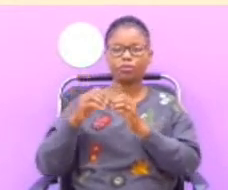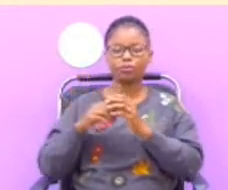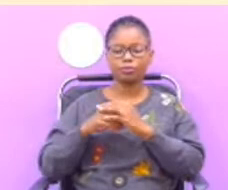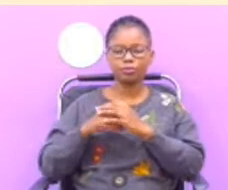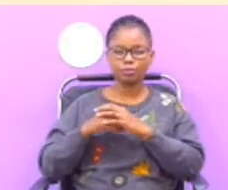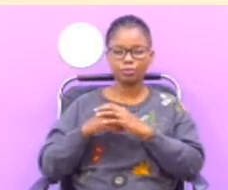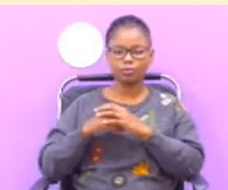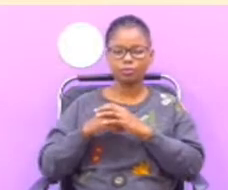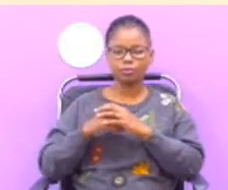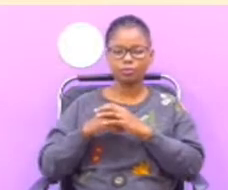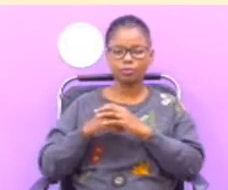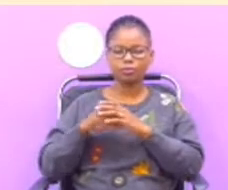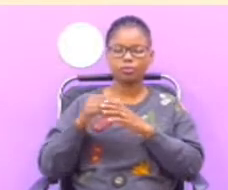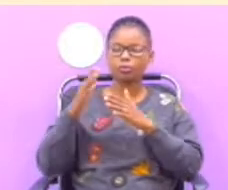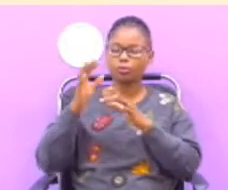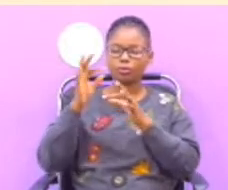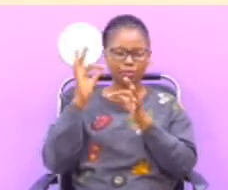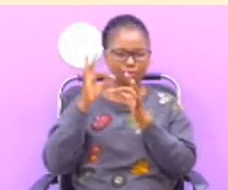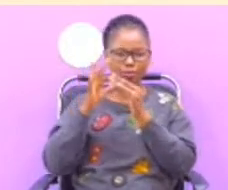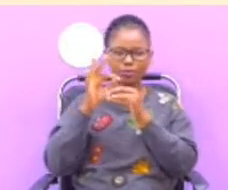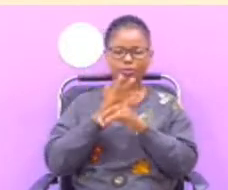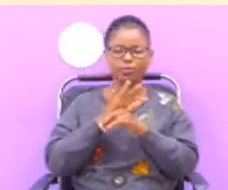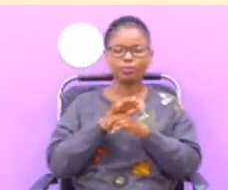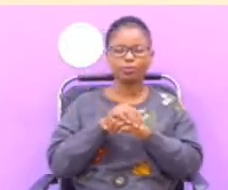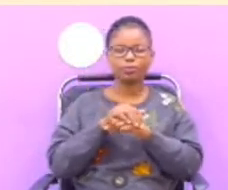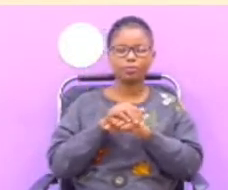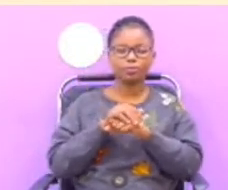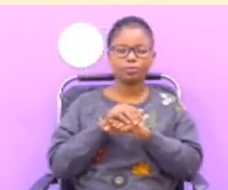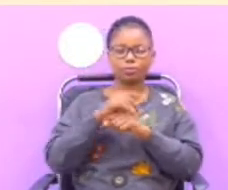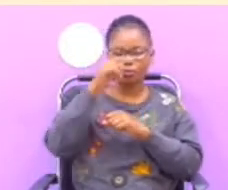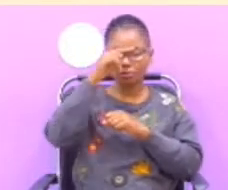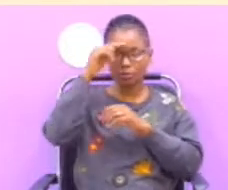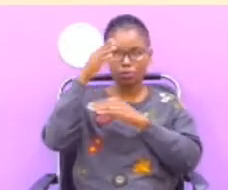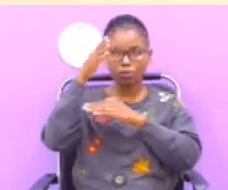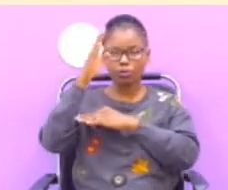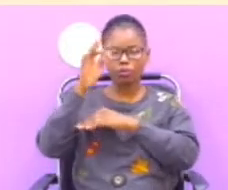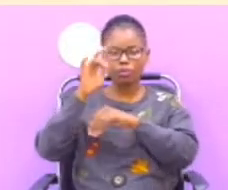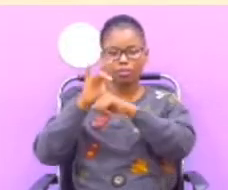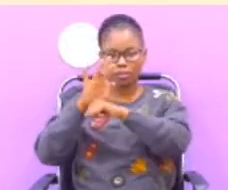gai wito ni mwihoke kumuno todo gai ni atumanaga